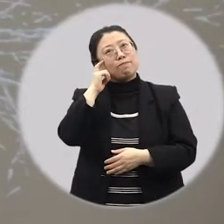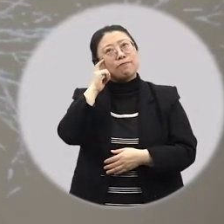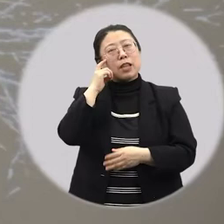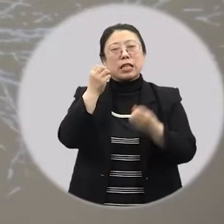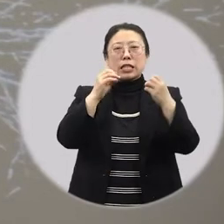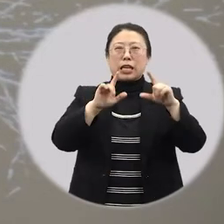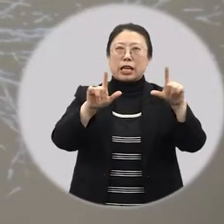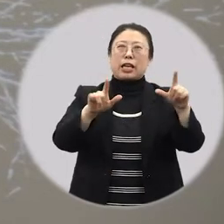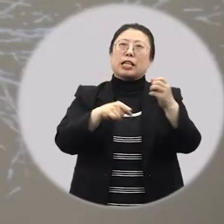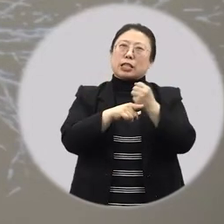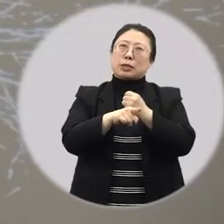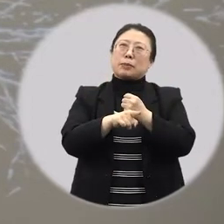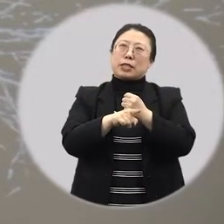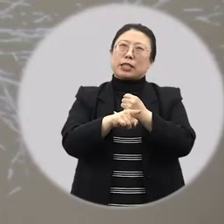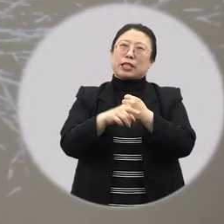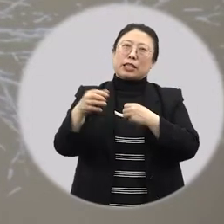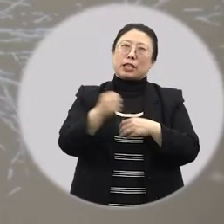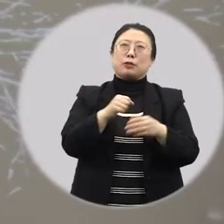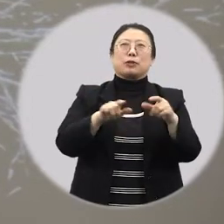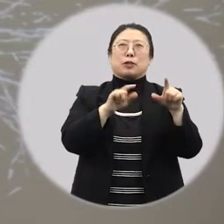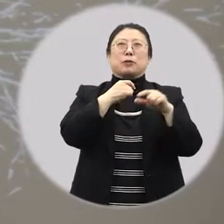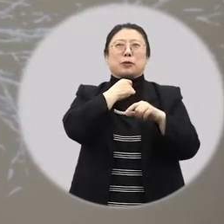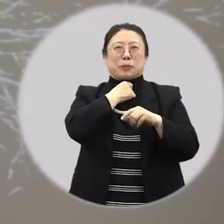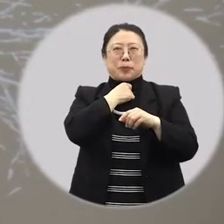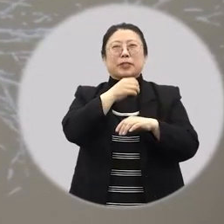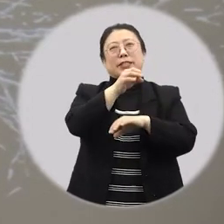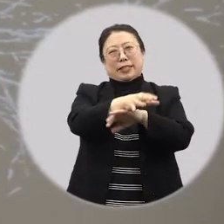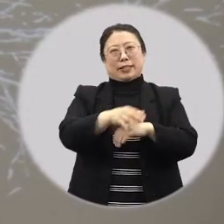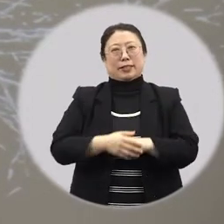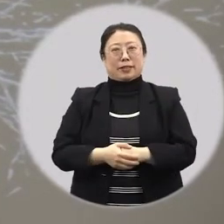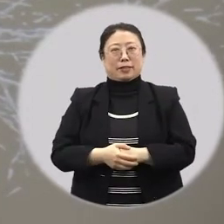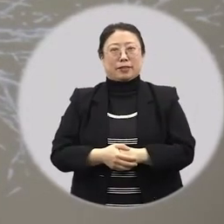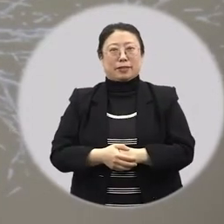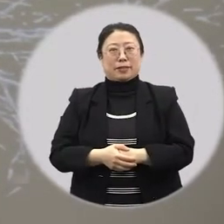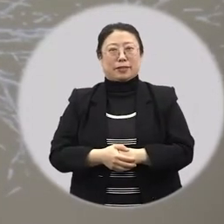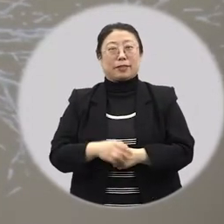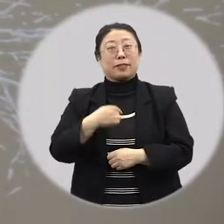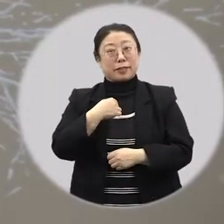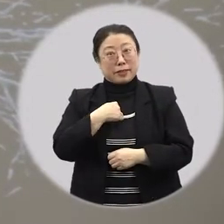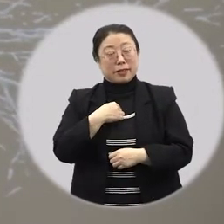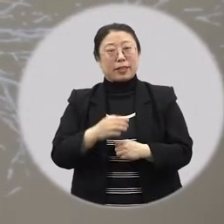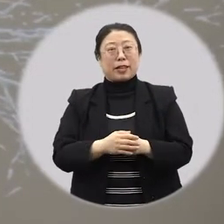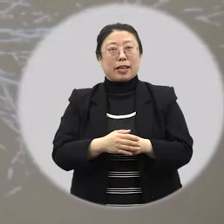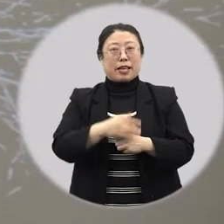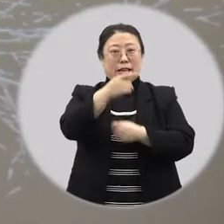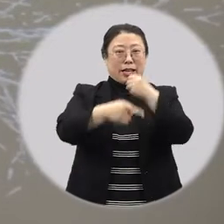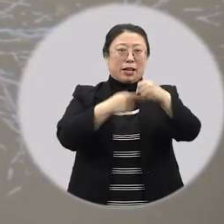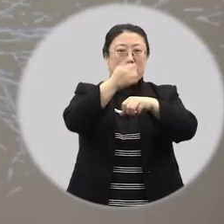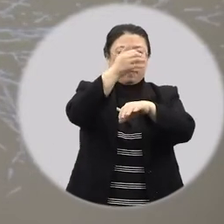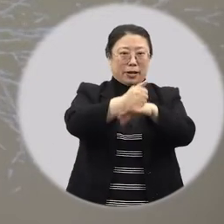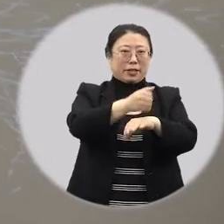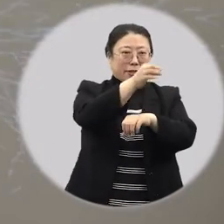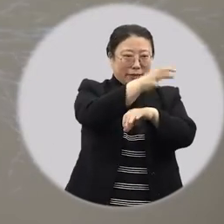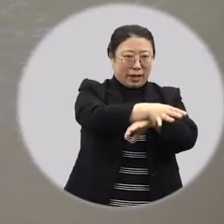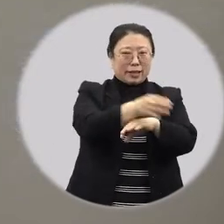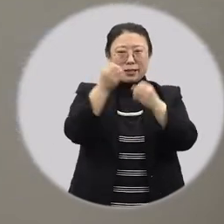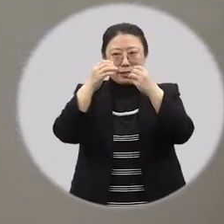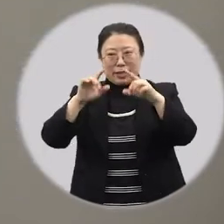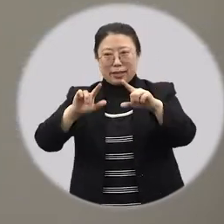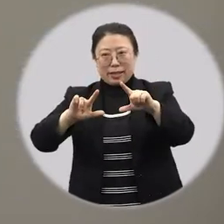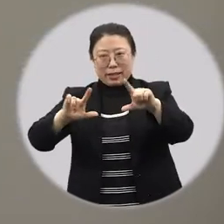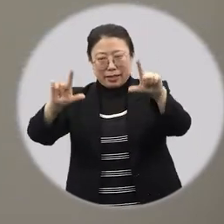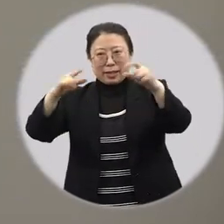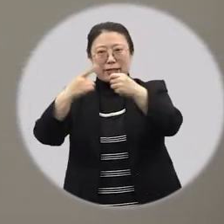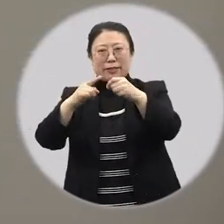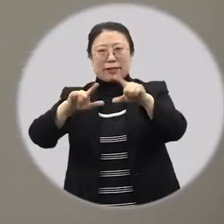새해에는 좀 더 의미있게 지내고 싶어서 사는 것 같아요 선생님도 연말에선 다이어리를 새해